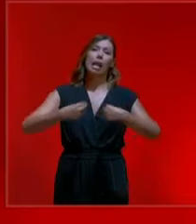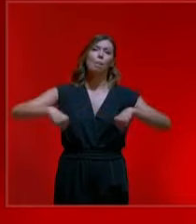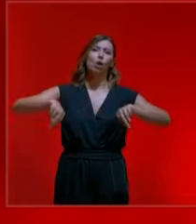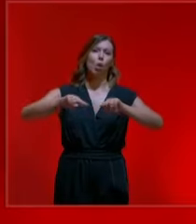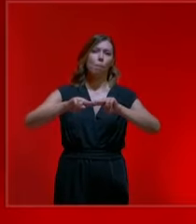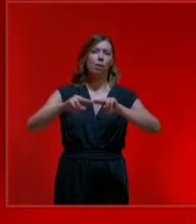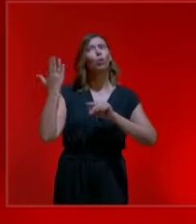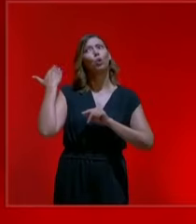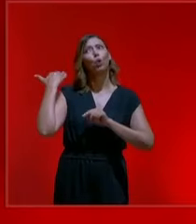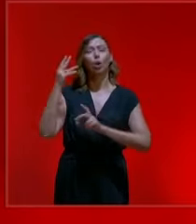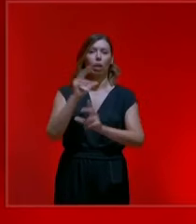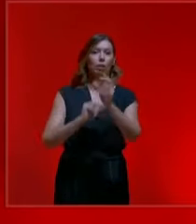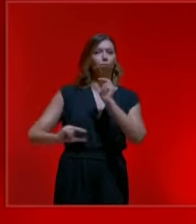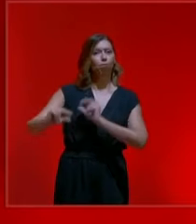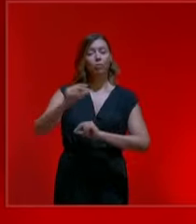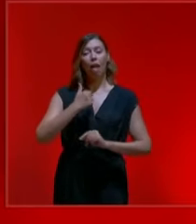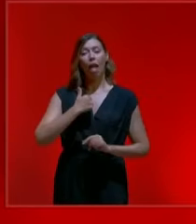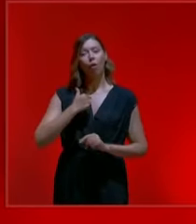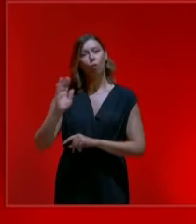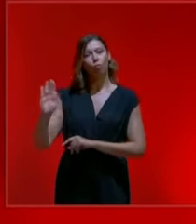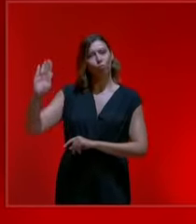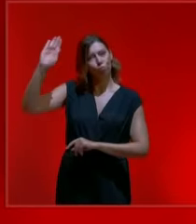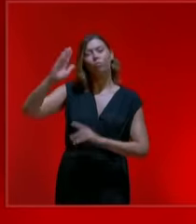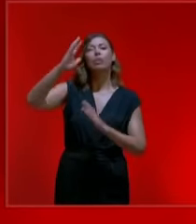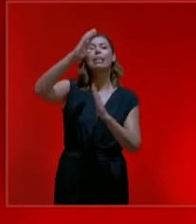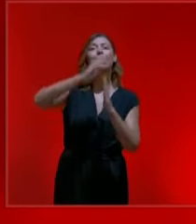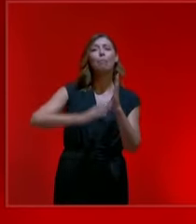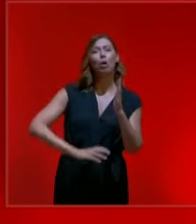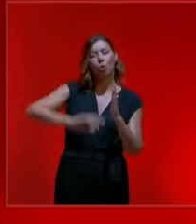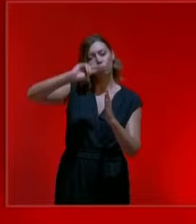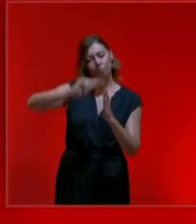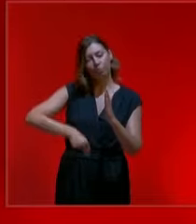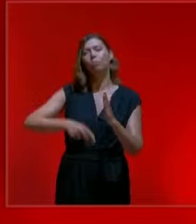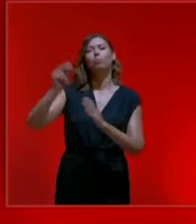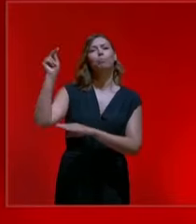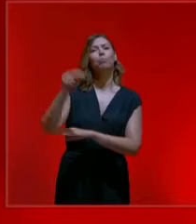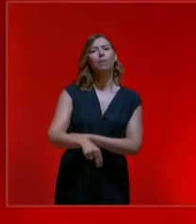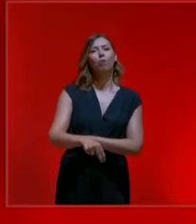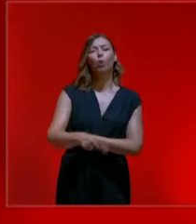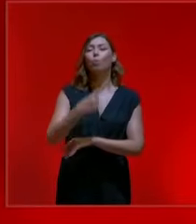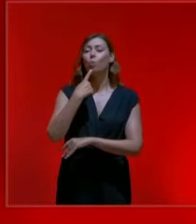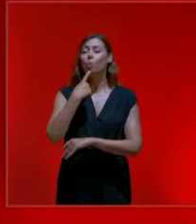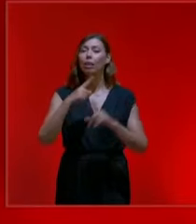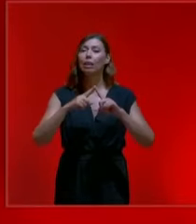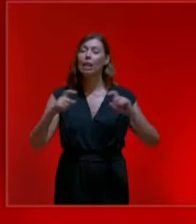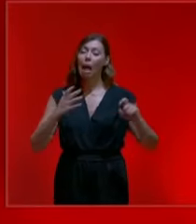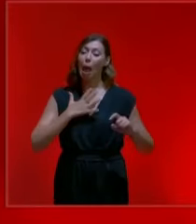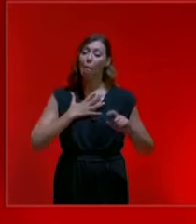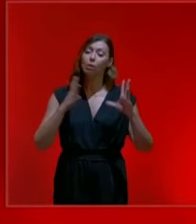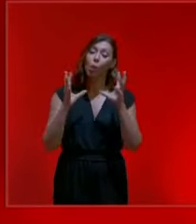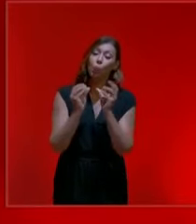συνεδρίαση, σήκωσα το χέρι μου και ψήφισα το κείμενο που λέει ότι είμαστε όλες οι θετικές παραδόσεις του αριστερού και προοδευτικού